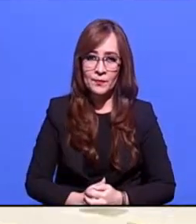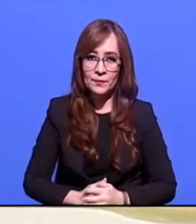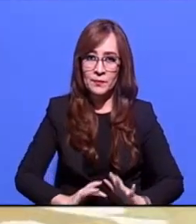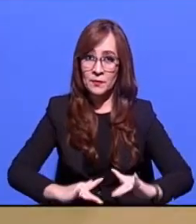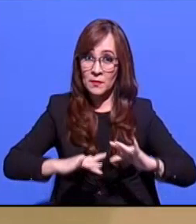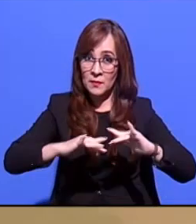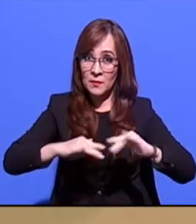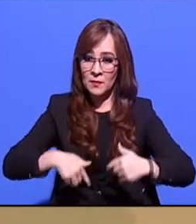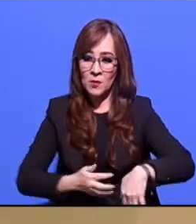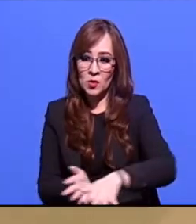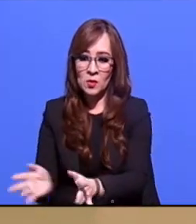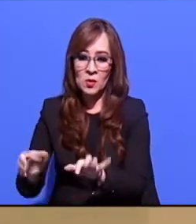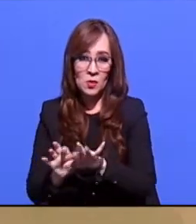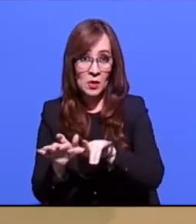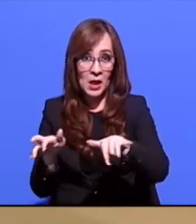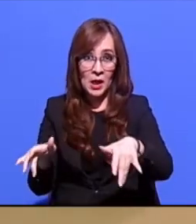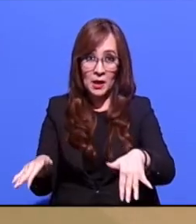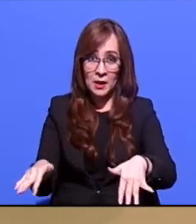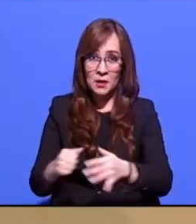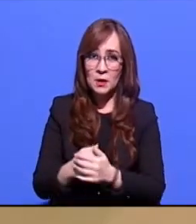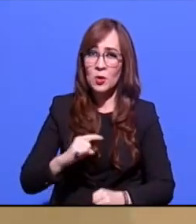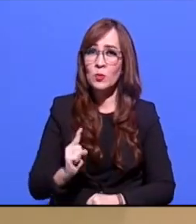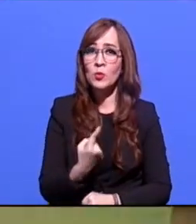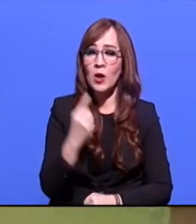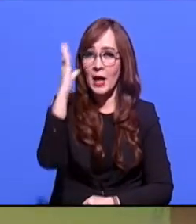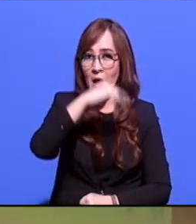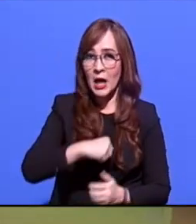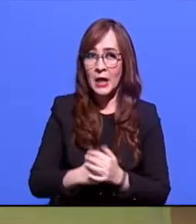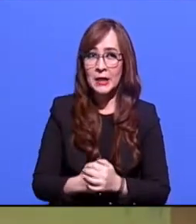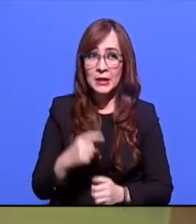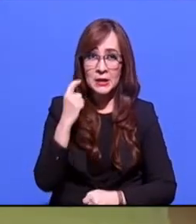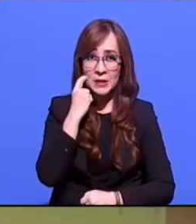luapan Kali Cirarap ini mulai merendam permukiman sejak Selasa dini hari tadi.